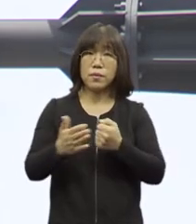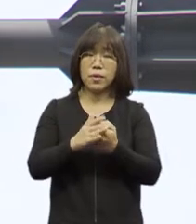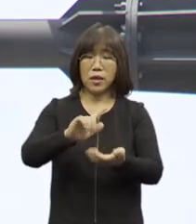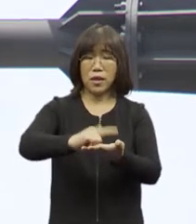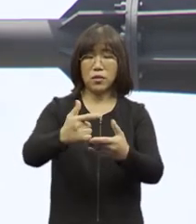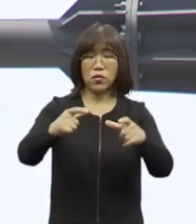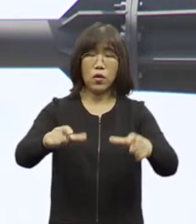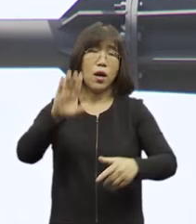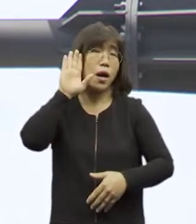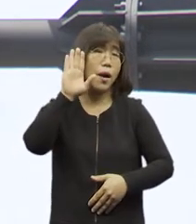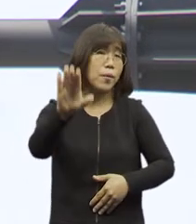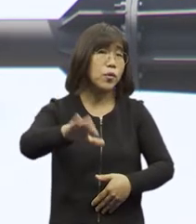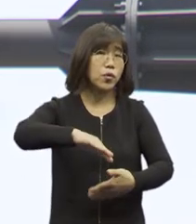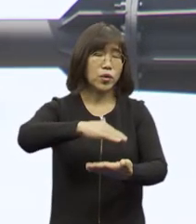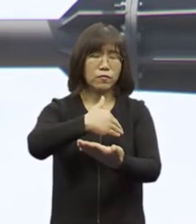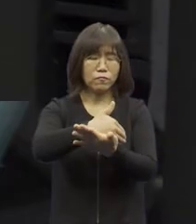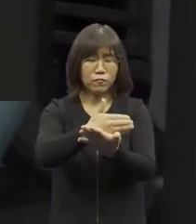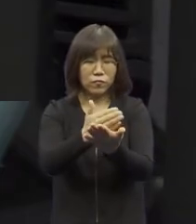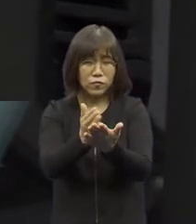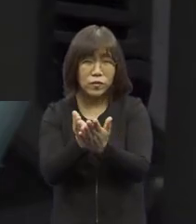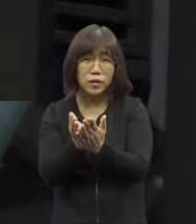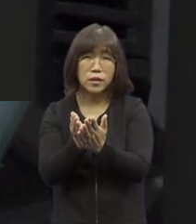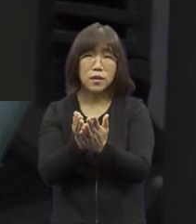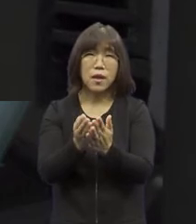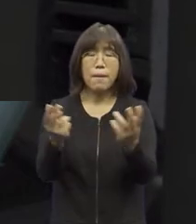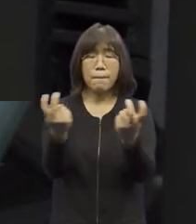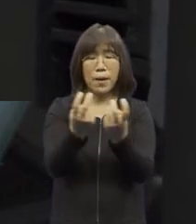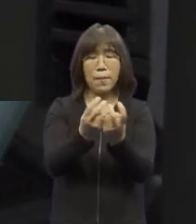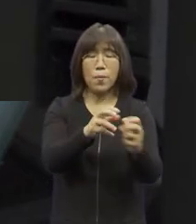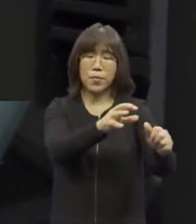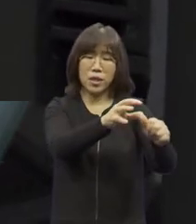환기시켜줍니다. 강서구는 앞으로도 다양한